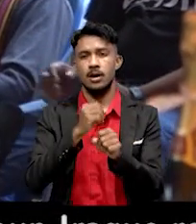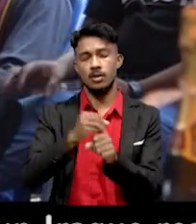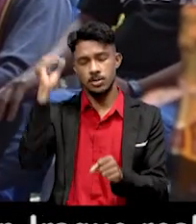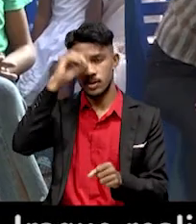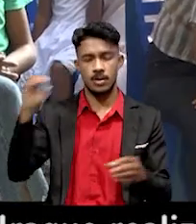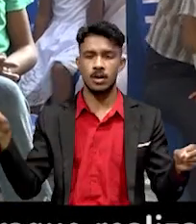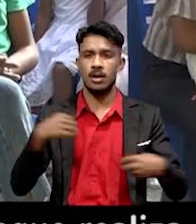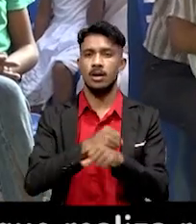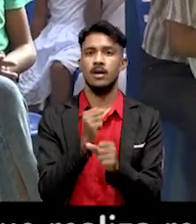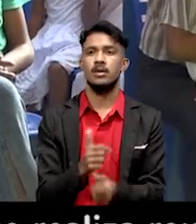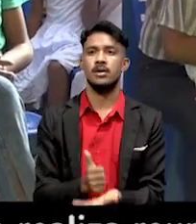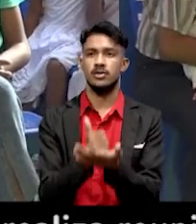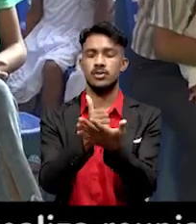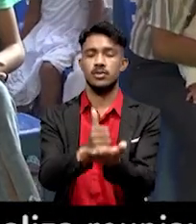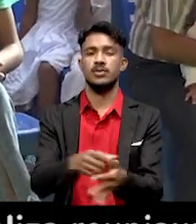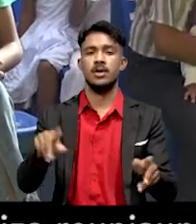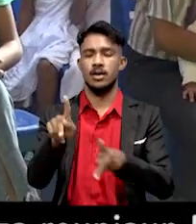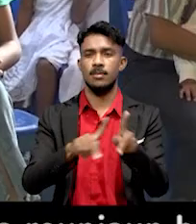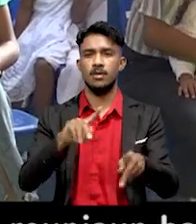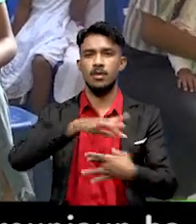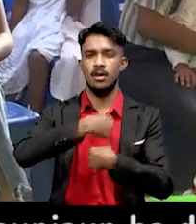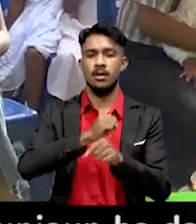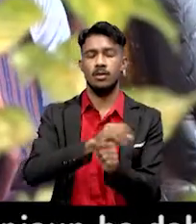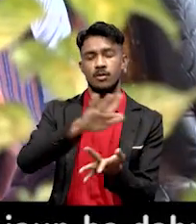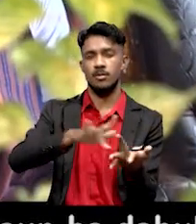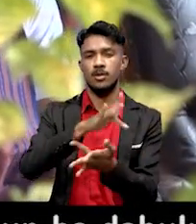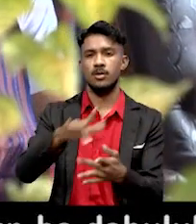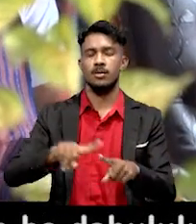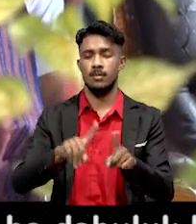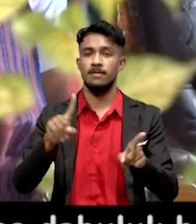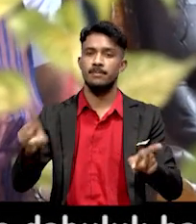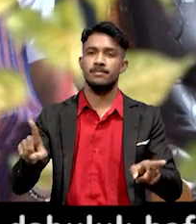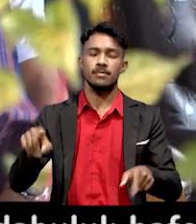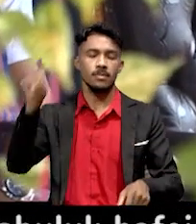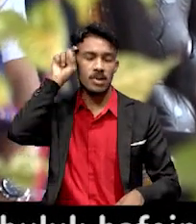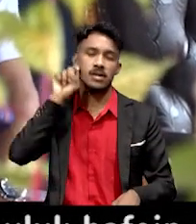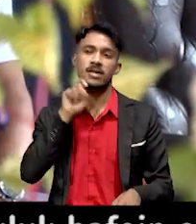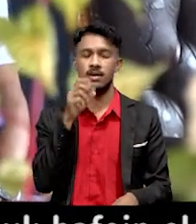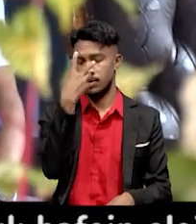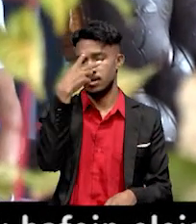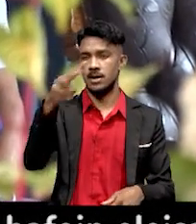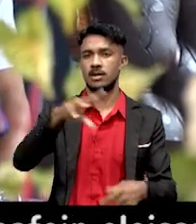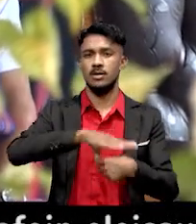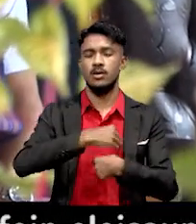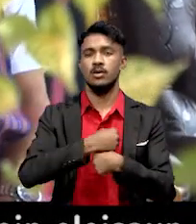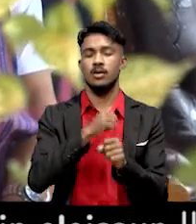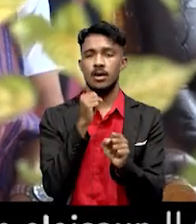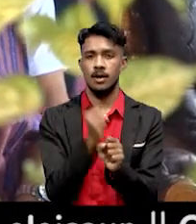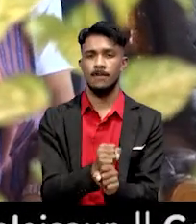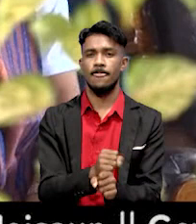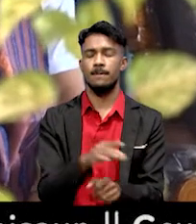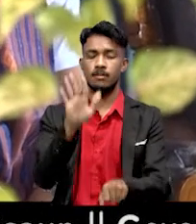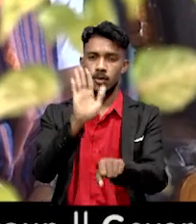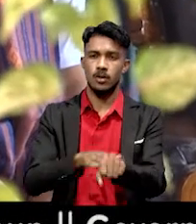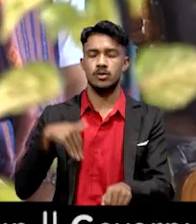fasilita komunidade atu halo movimento. Nune lider nasional Kairala Sanana Gusmão tundi reta hodi organiza juventudi katuas no labarik